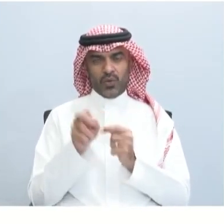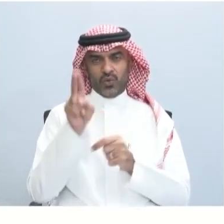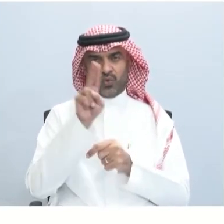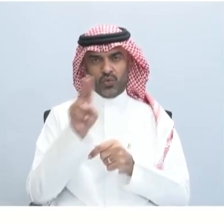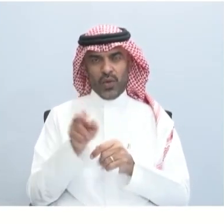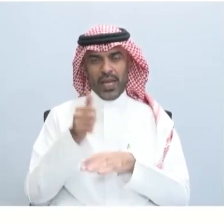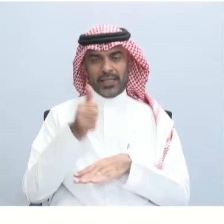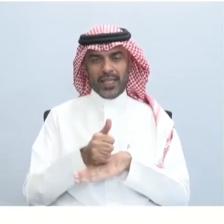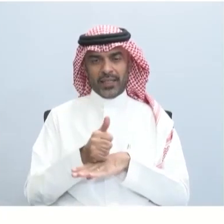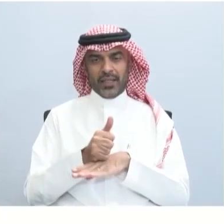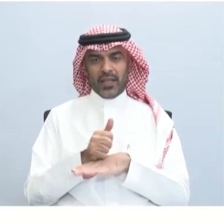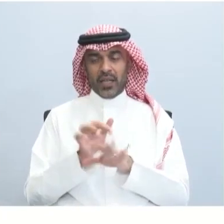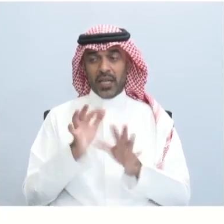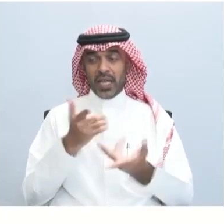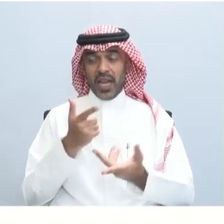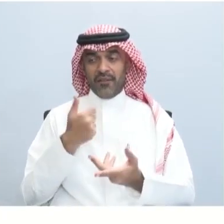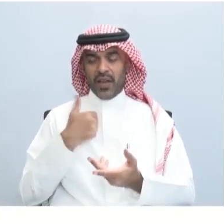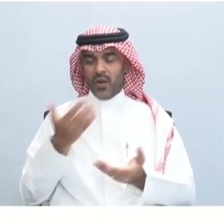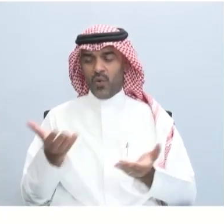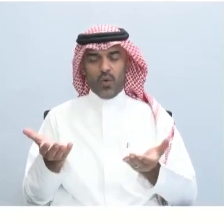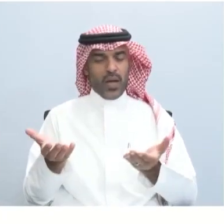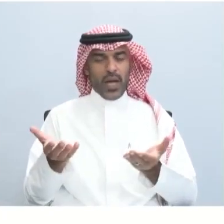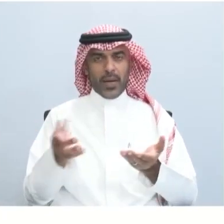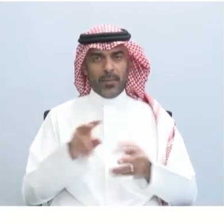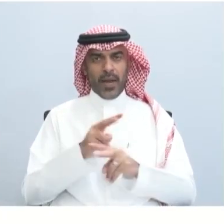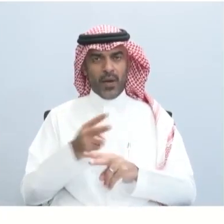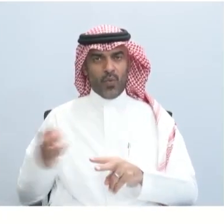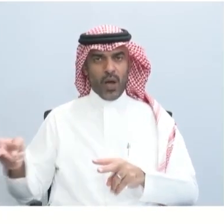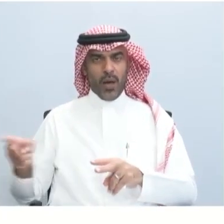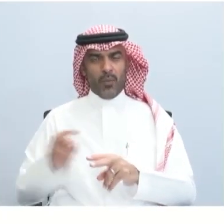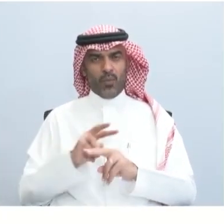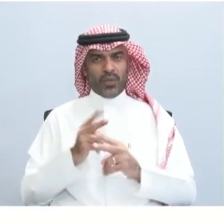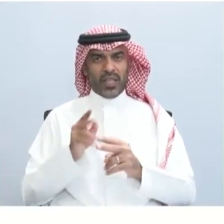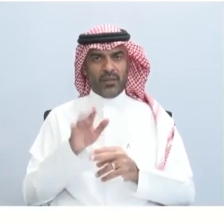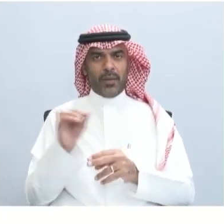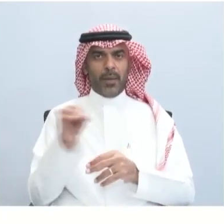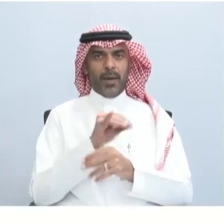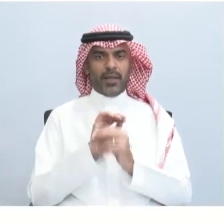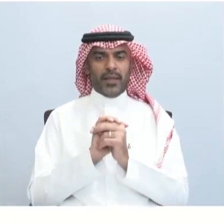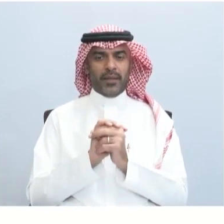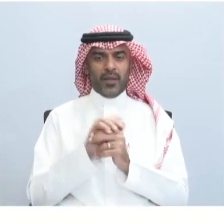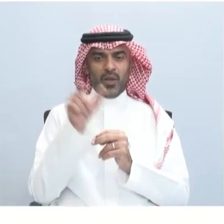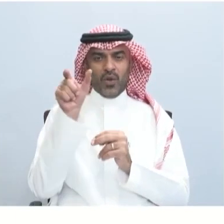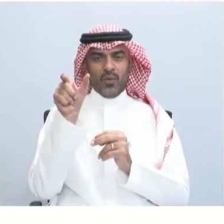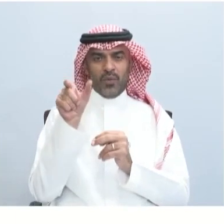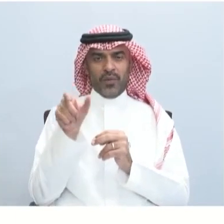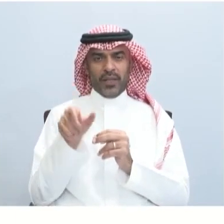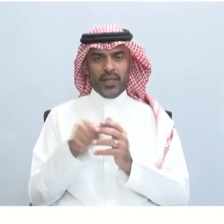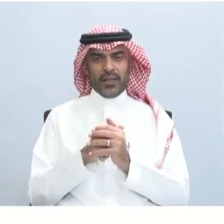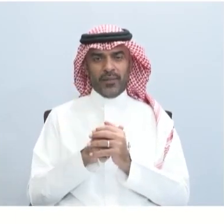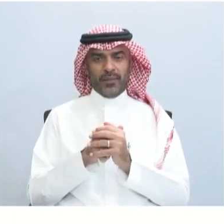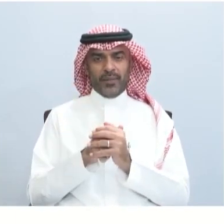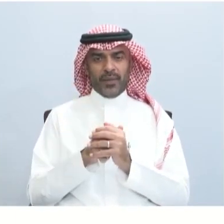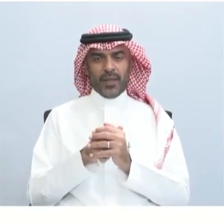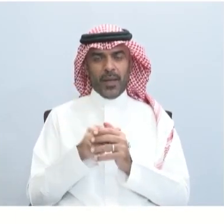كيف اقارن بين الانواع المختلفه من الماده المفردات الماده